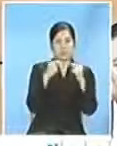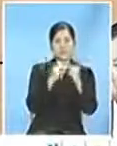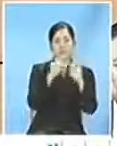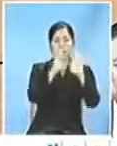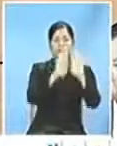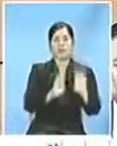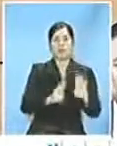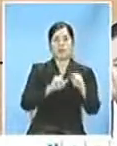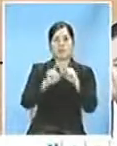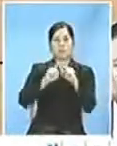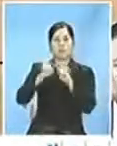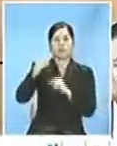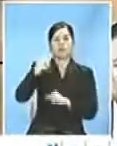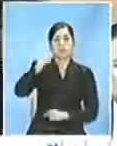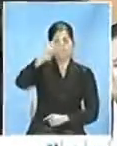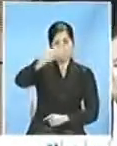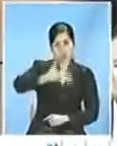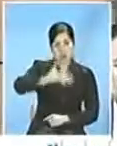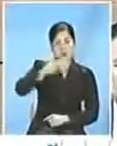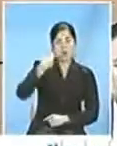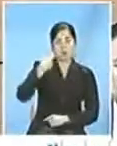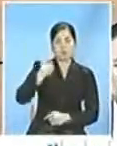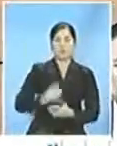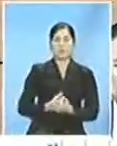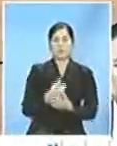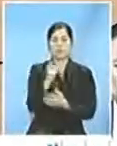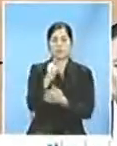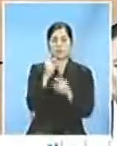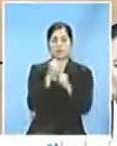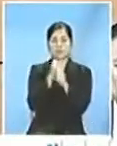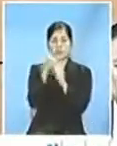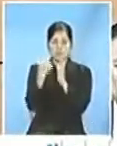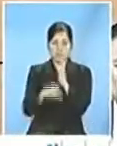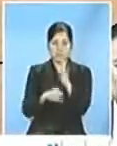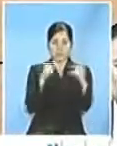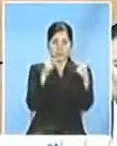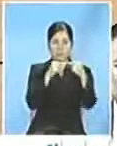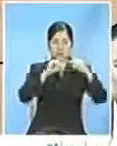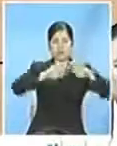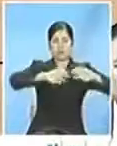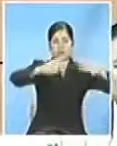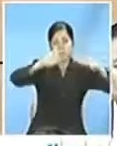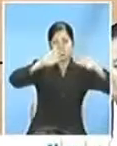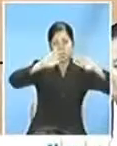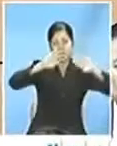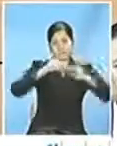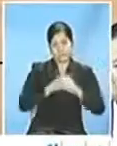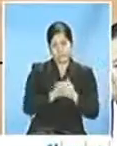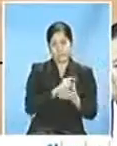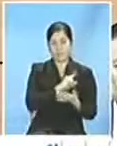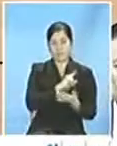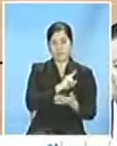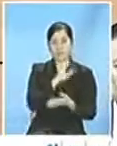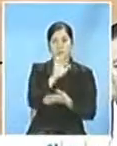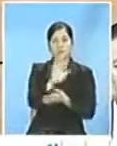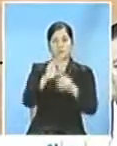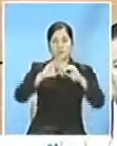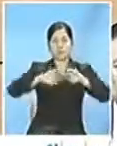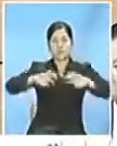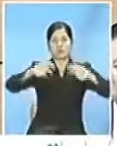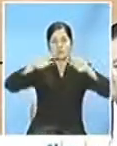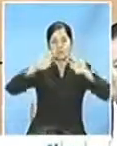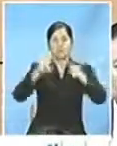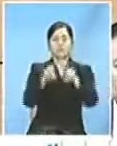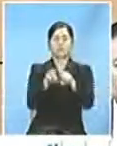ที่ผมได้กราบเรียนไปนั้นเป็นความผิดต่อรัฐและเป็นหน้าที่ของรัฐจะ